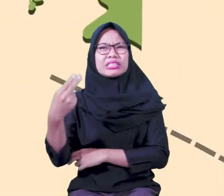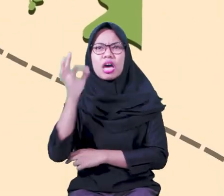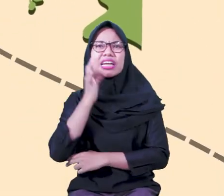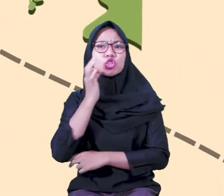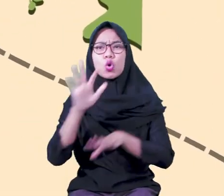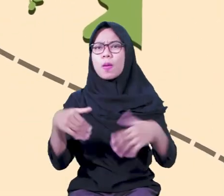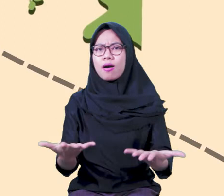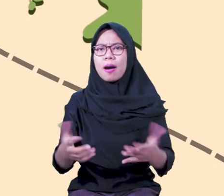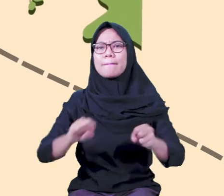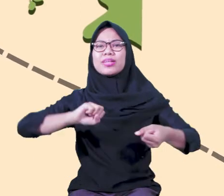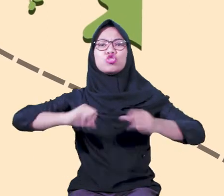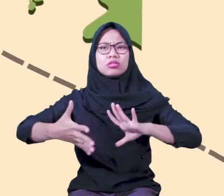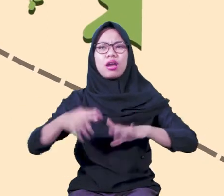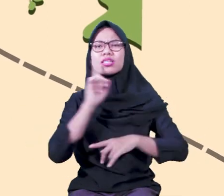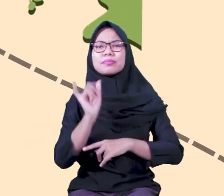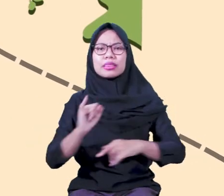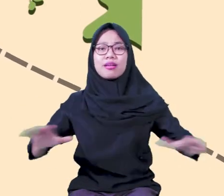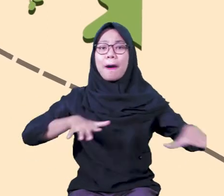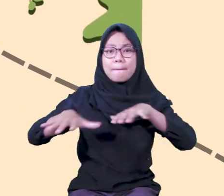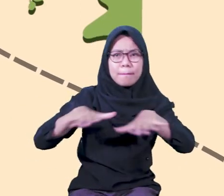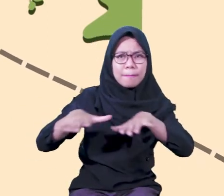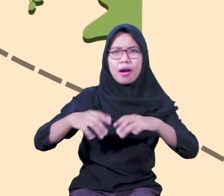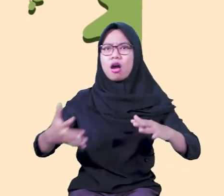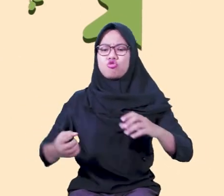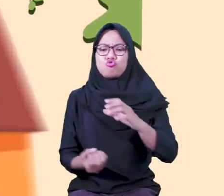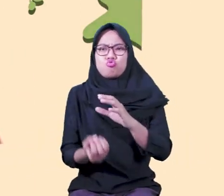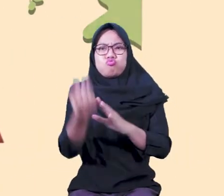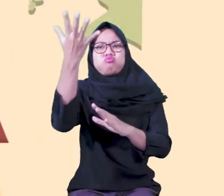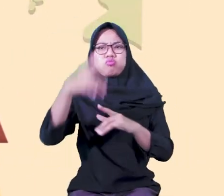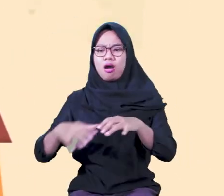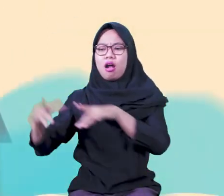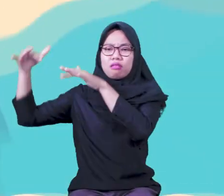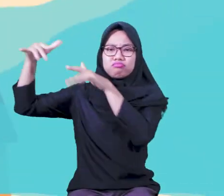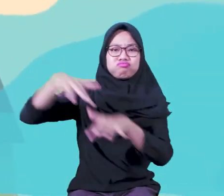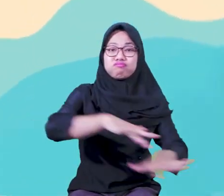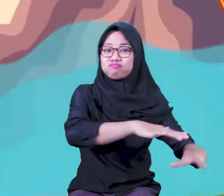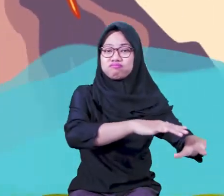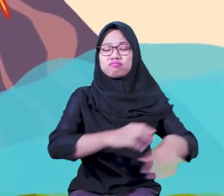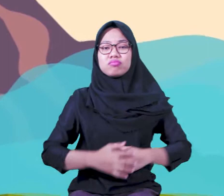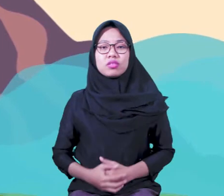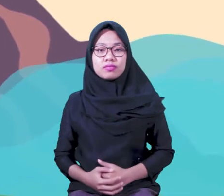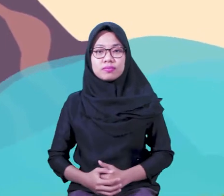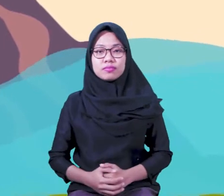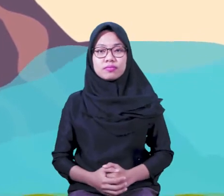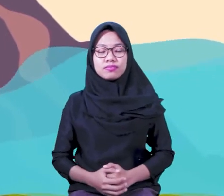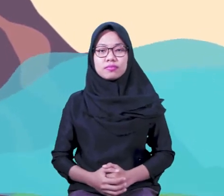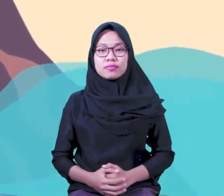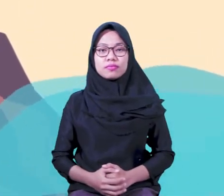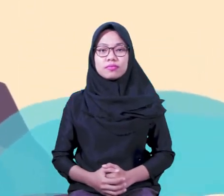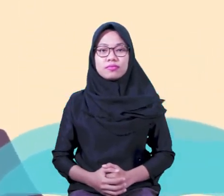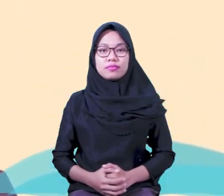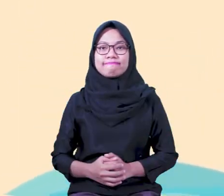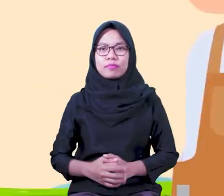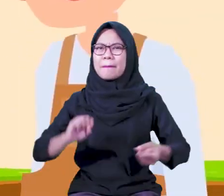tektonik yang senantiasa bergerak membuat Indonesia rentan terhadap bencana seperti gempa Tsunami gunung meletus dan